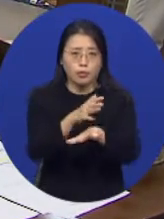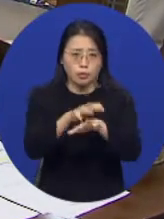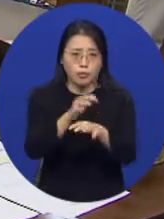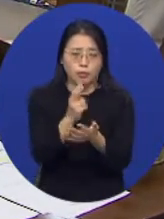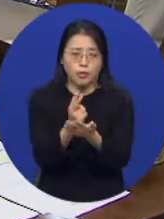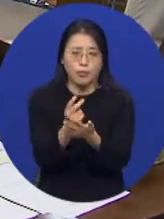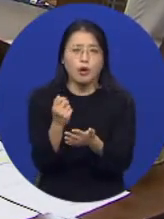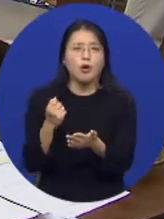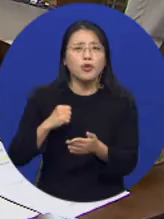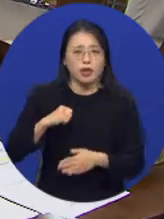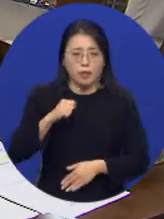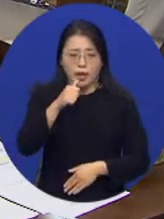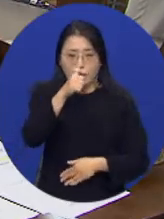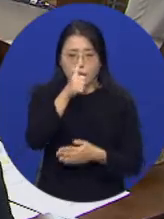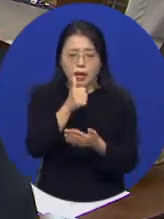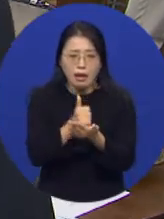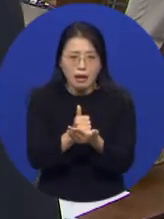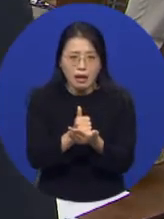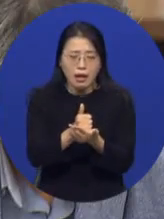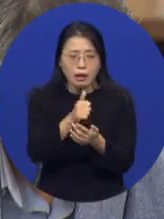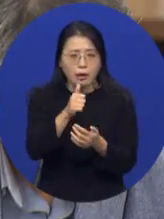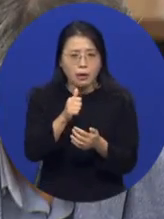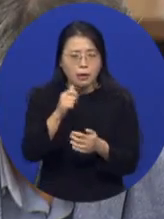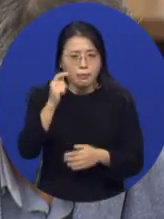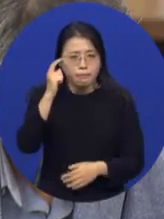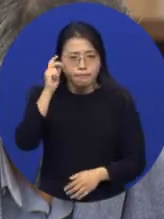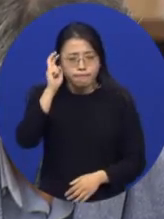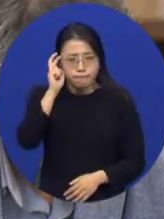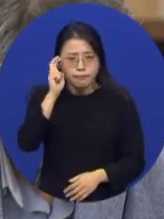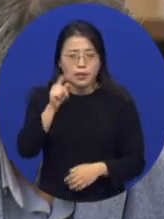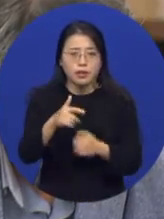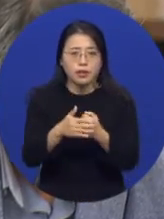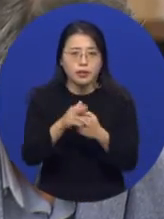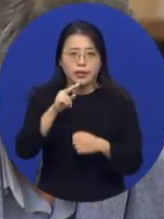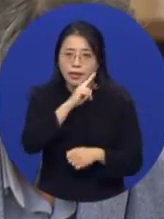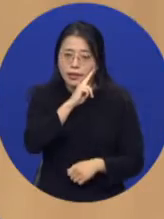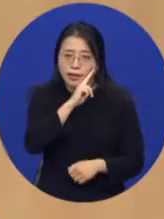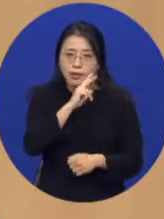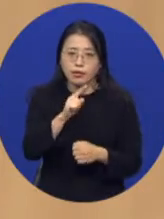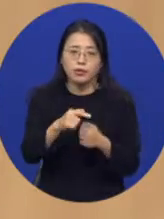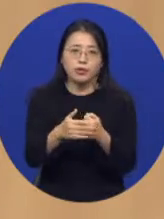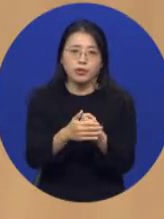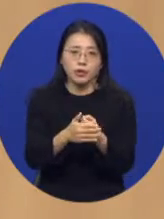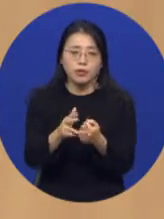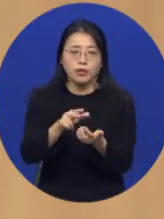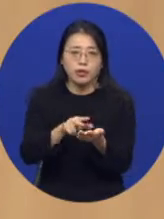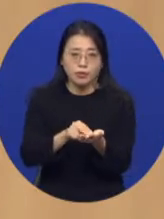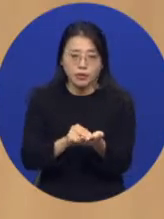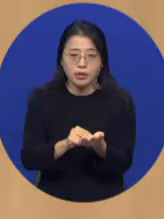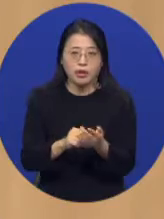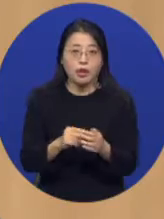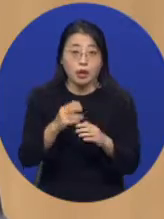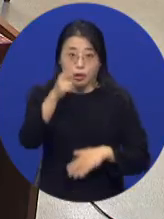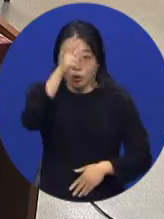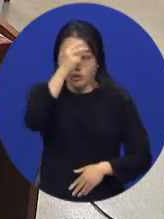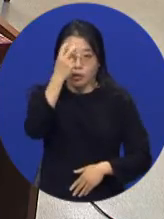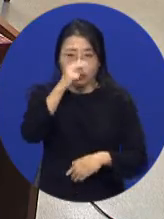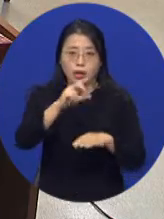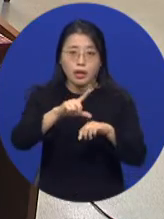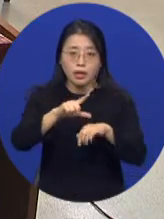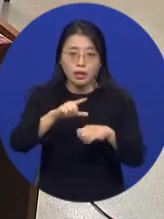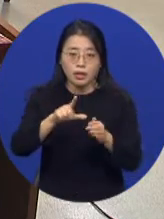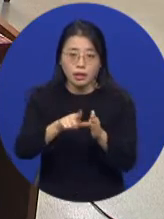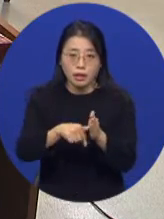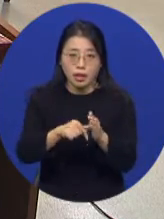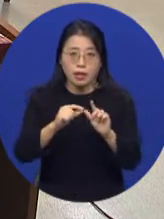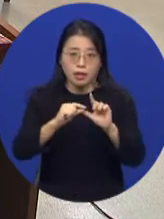논란에 휩싸인 강병삼, 이종우 두 행정시장. 경찰 수사에서 혐의가 일부 인정되면서 검찰